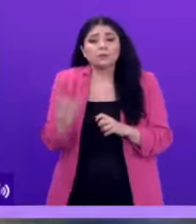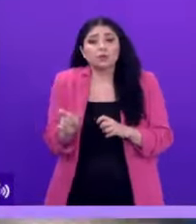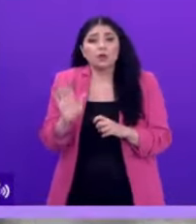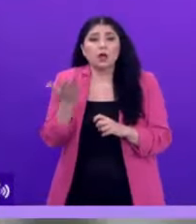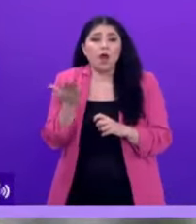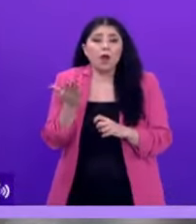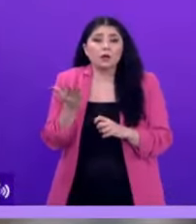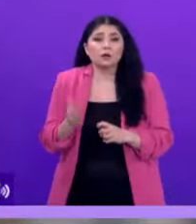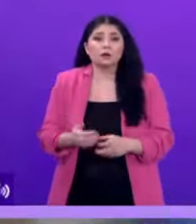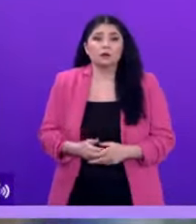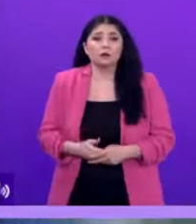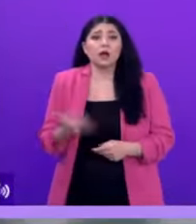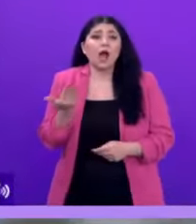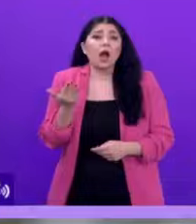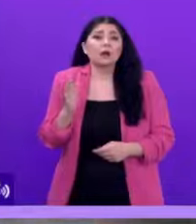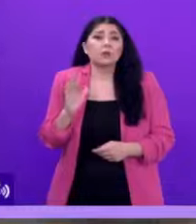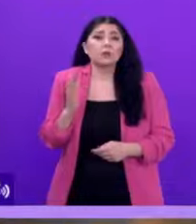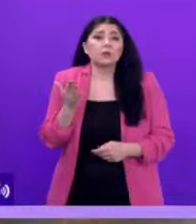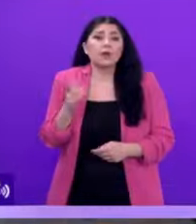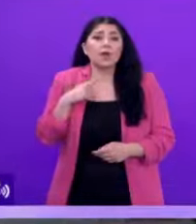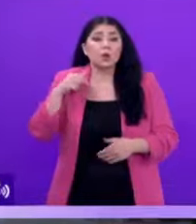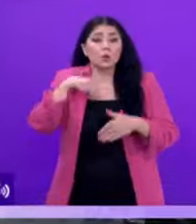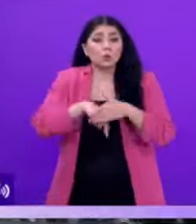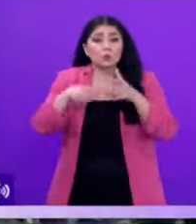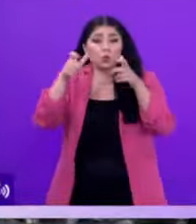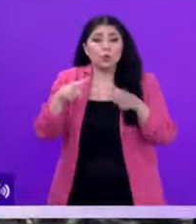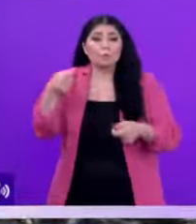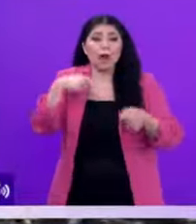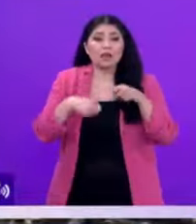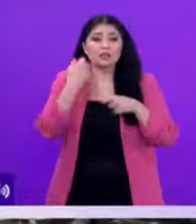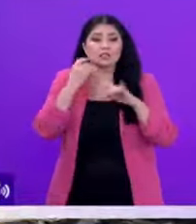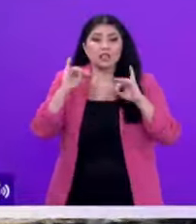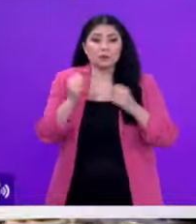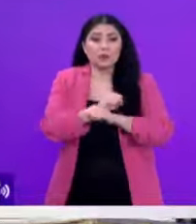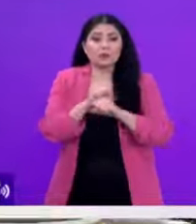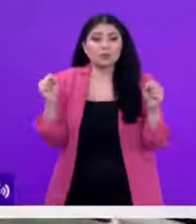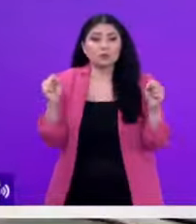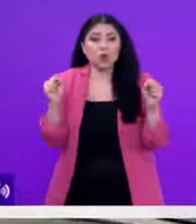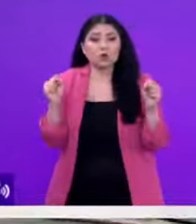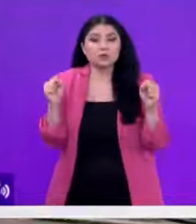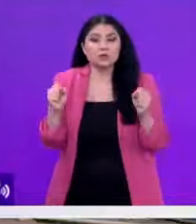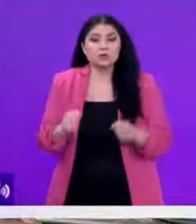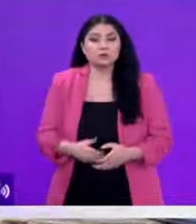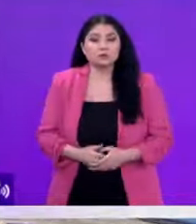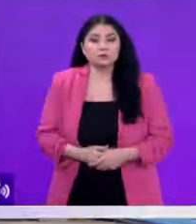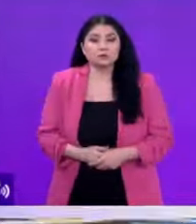care erau în magazin în momentul producerii exploziei.